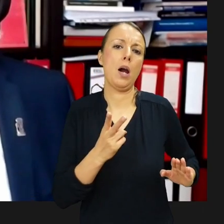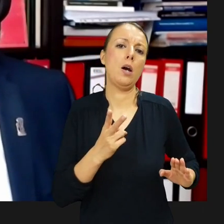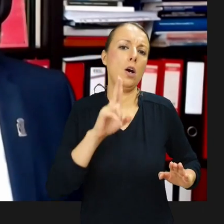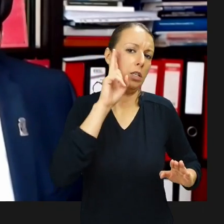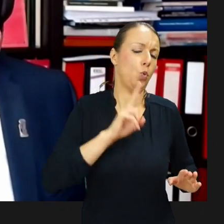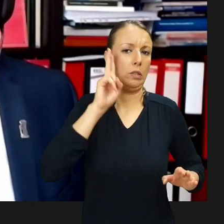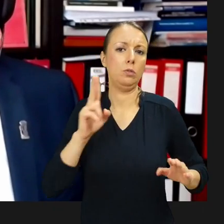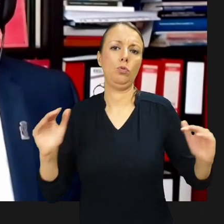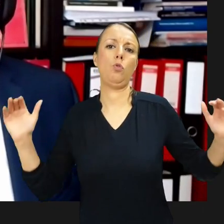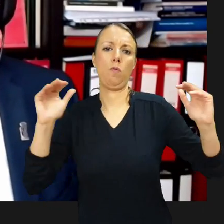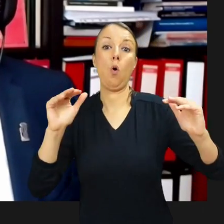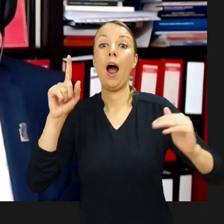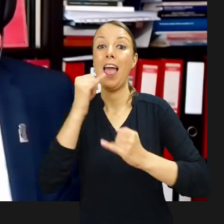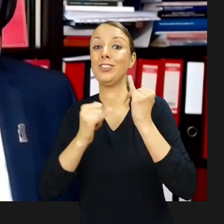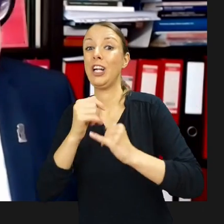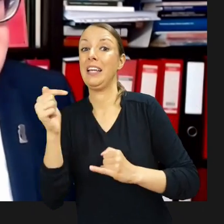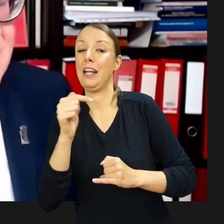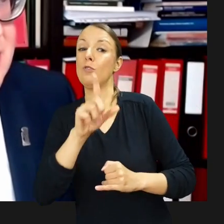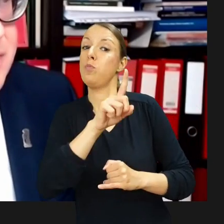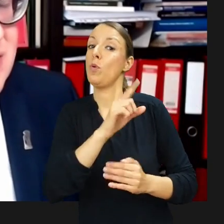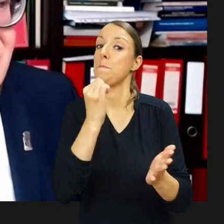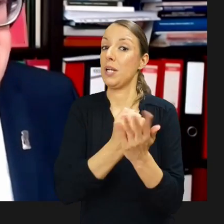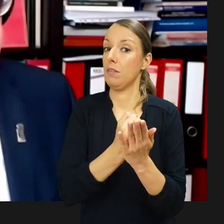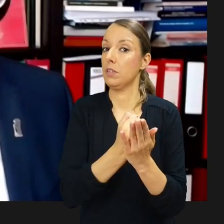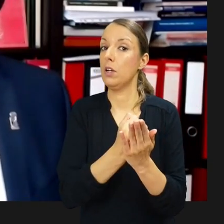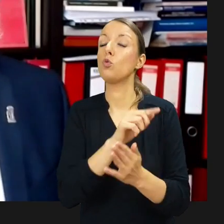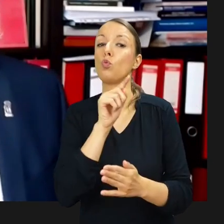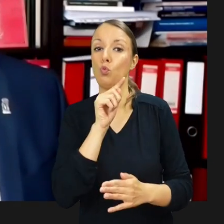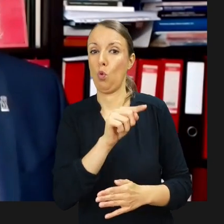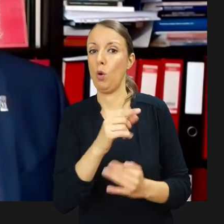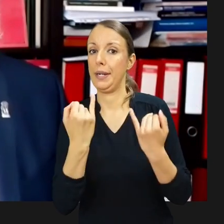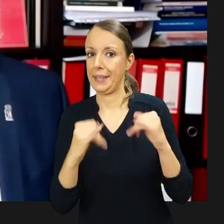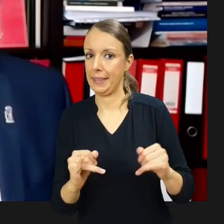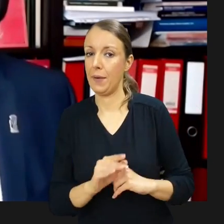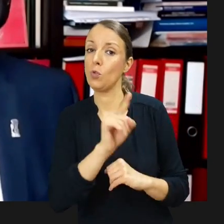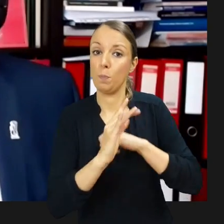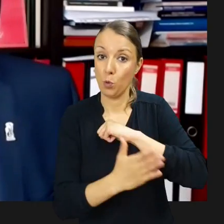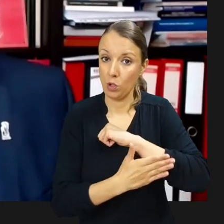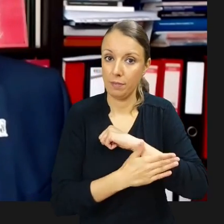publiczno-prawny, tam jest podstawa do tego, żeby